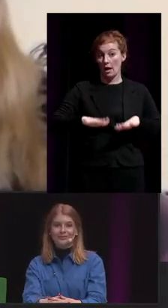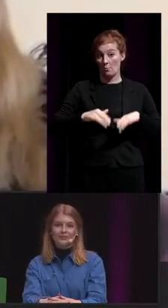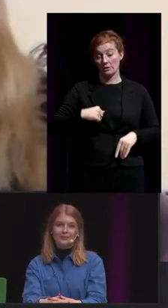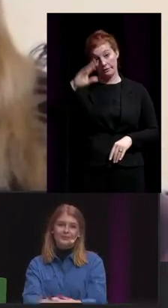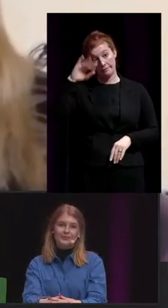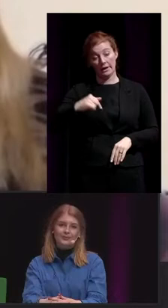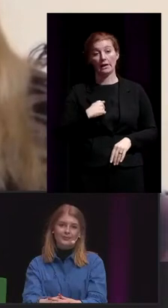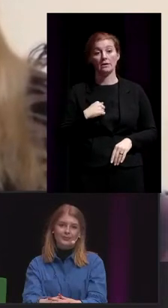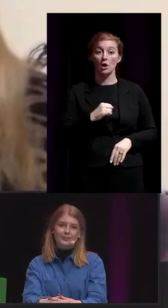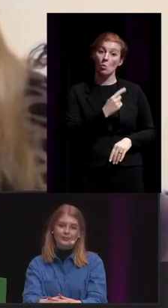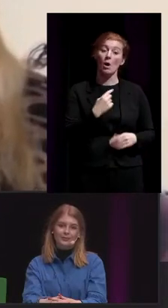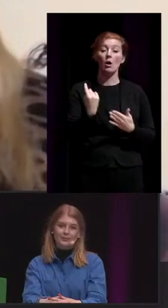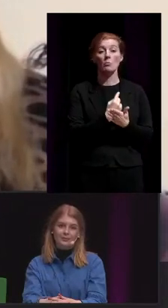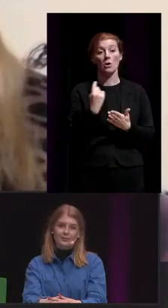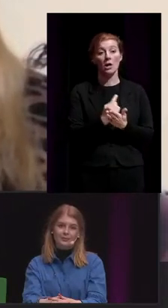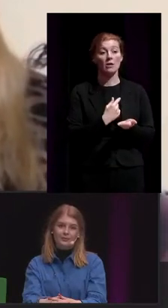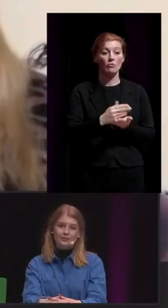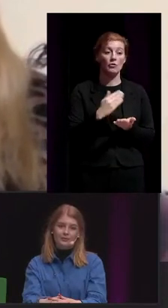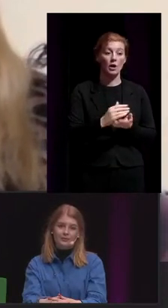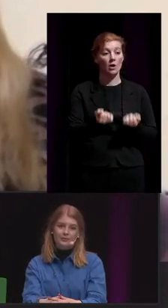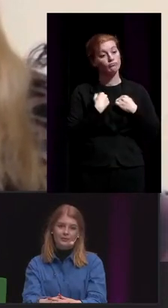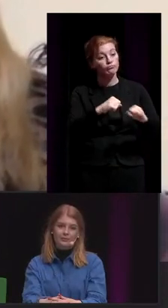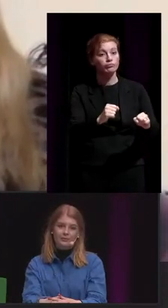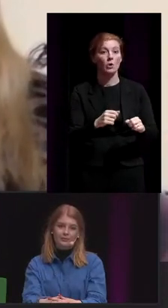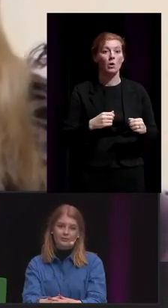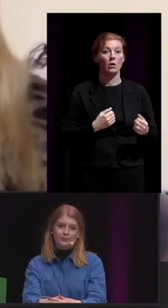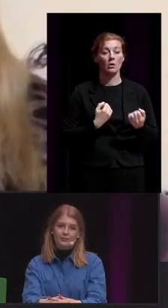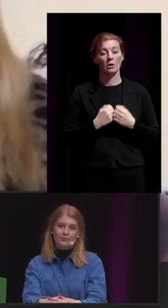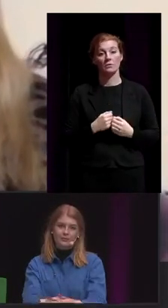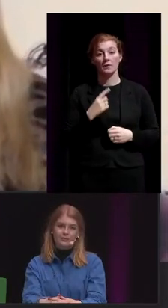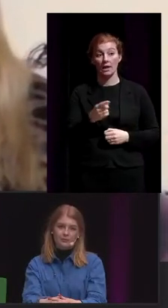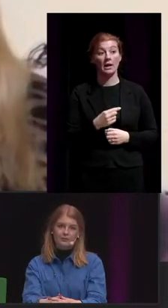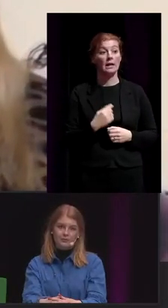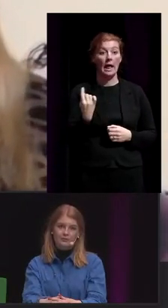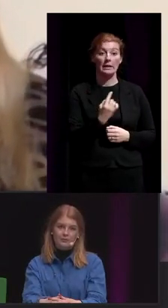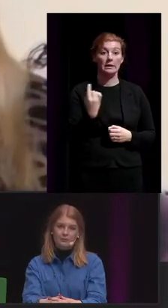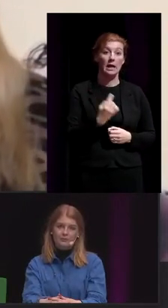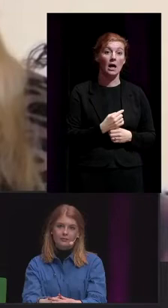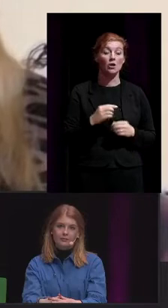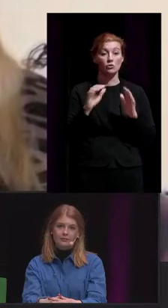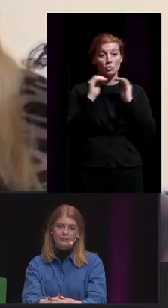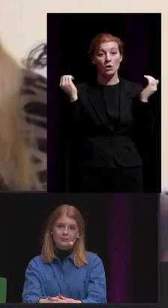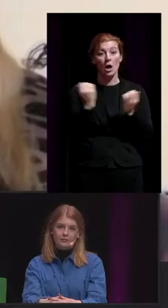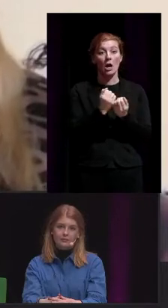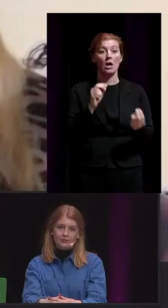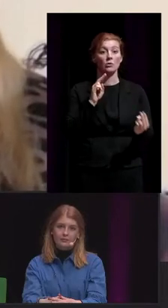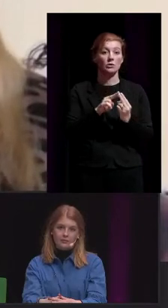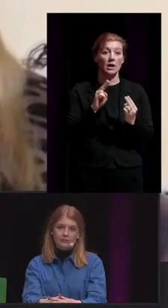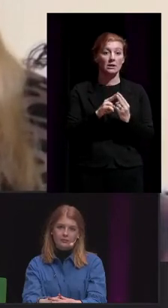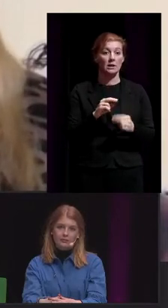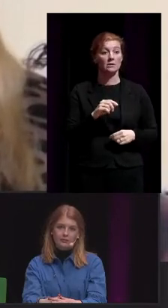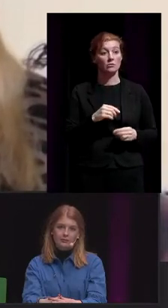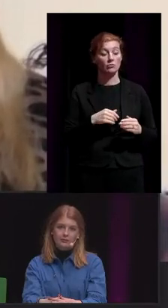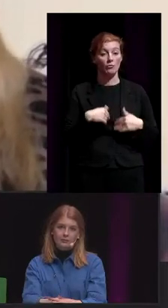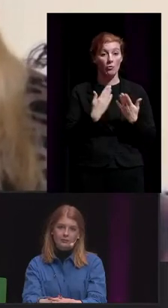barn har ju möjlighet fortfarande att röra på sig, vilket är väldigt bra, för att det är den enda sociala kontakt de kanske får under en dag. De